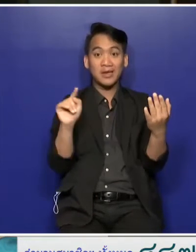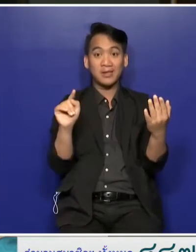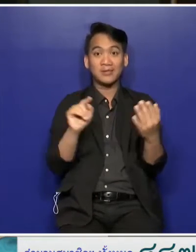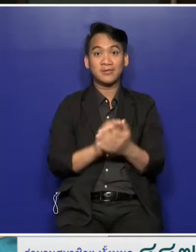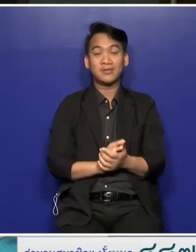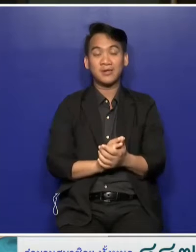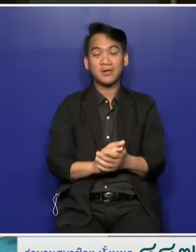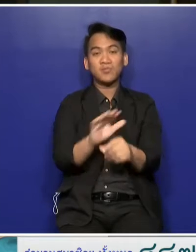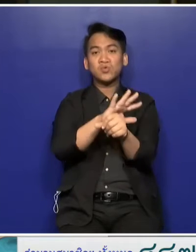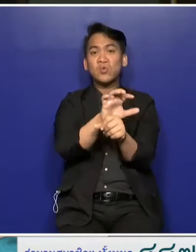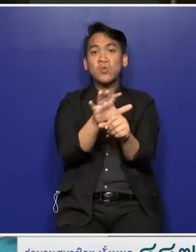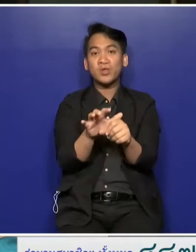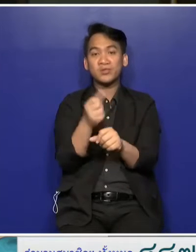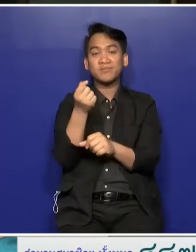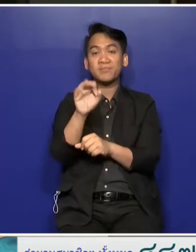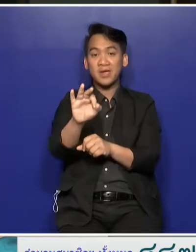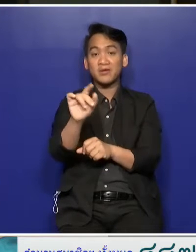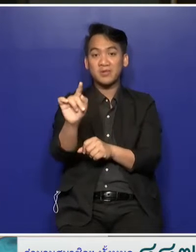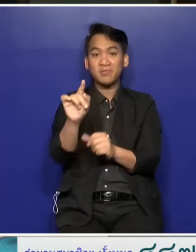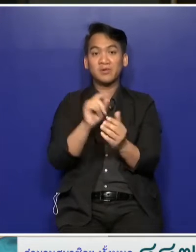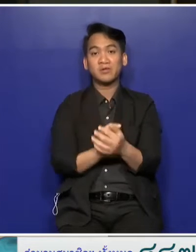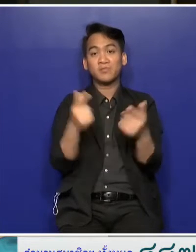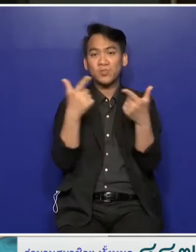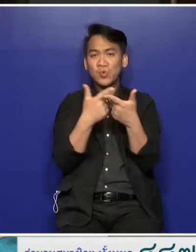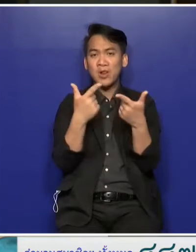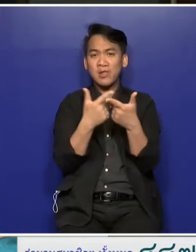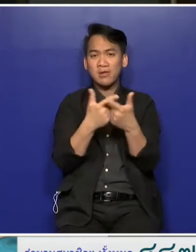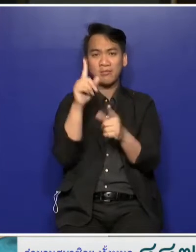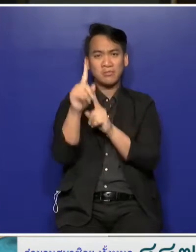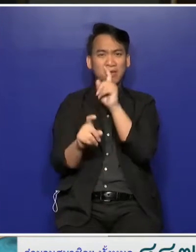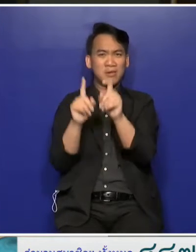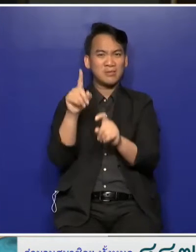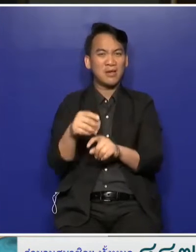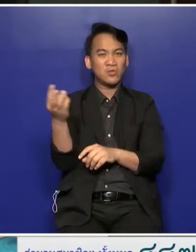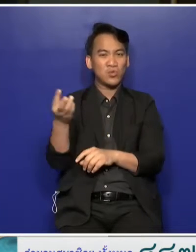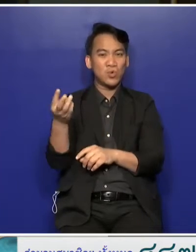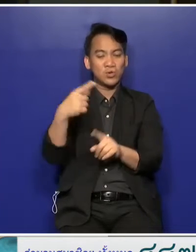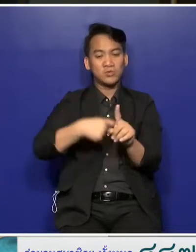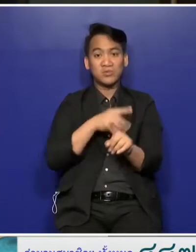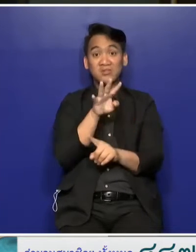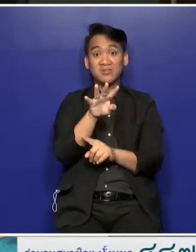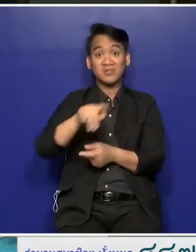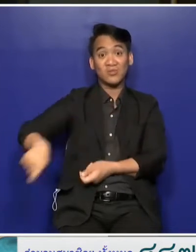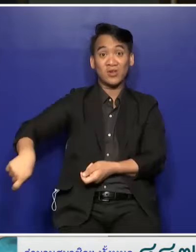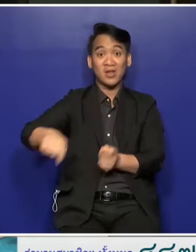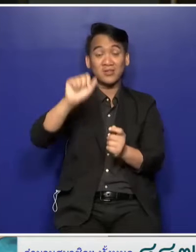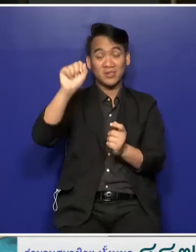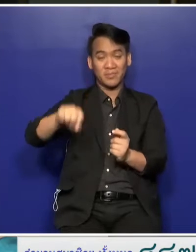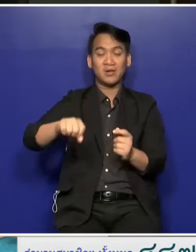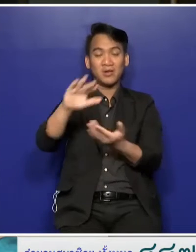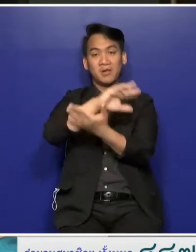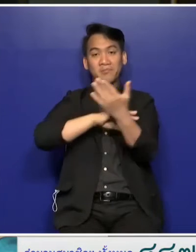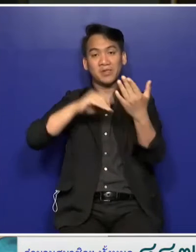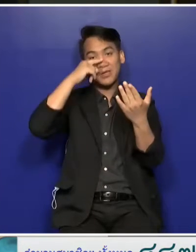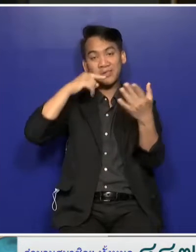ช COVIDตัวเลขของกสชีวตรดลงอย่ช่วงสงกราศและตอนเรามการ Lockdown นะครัมีก